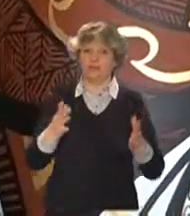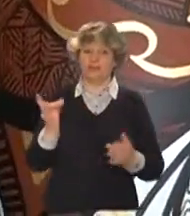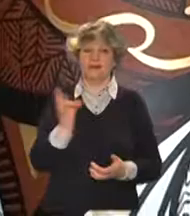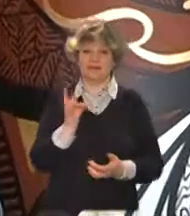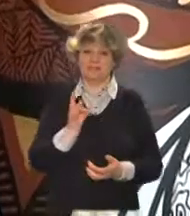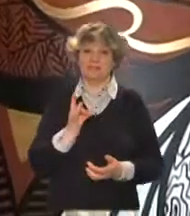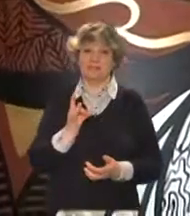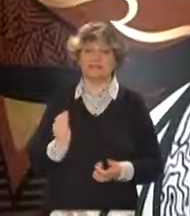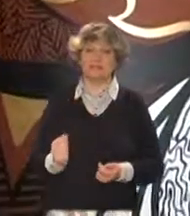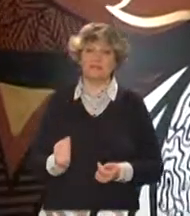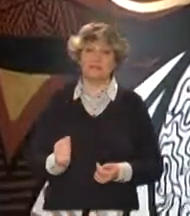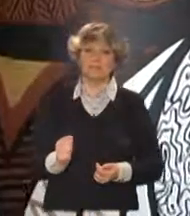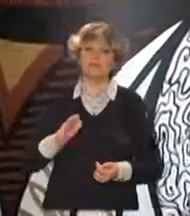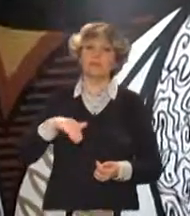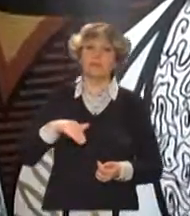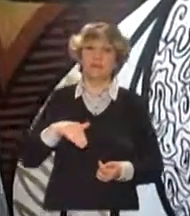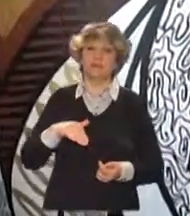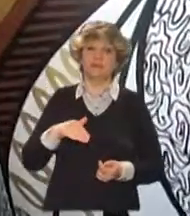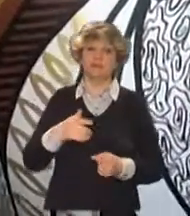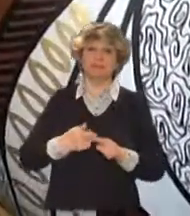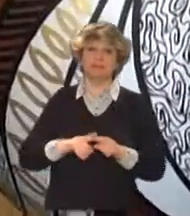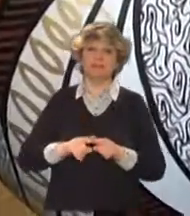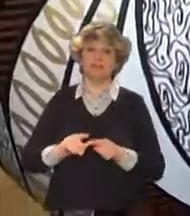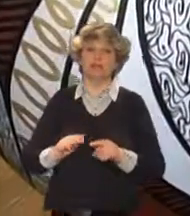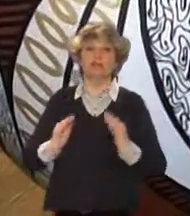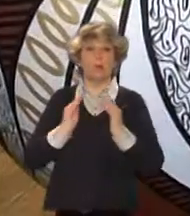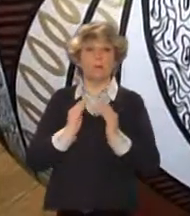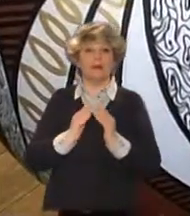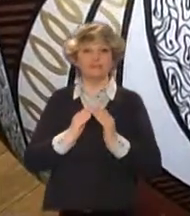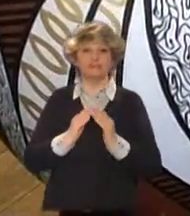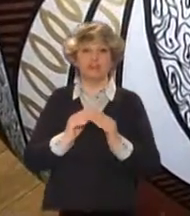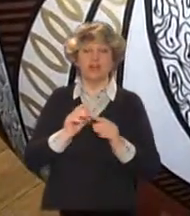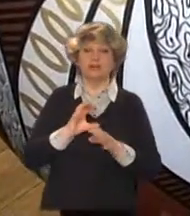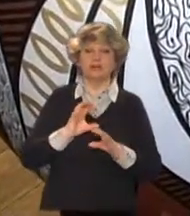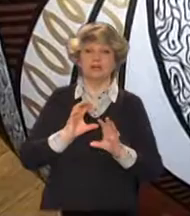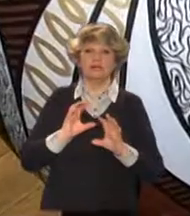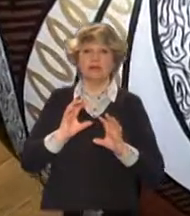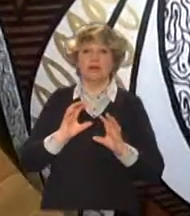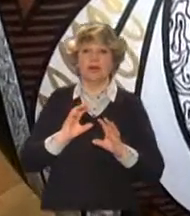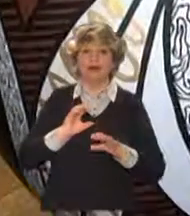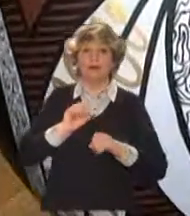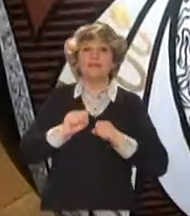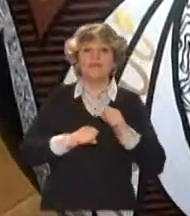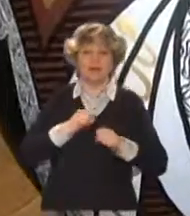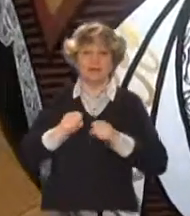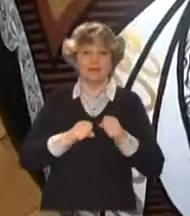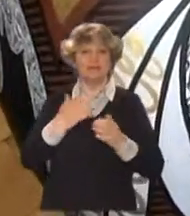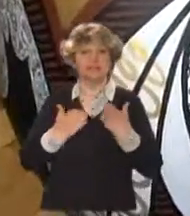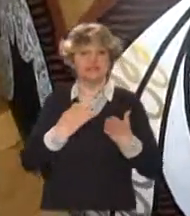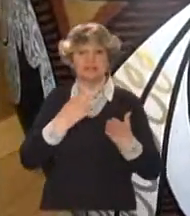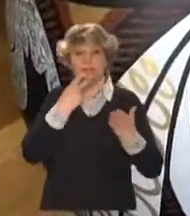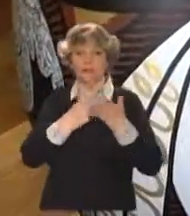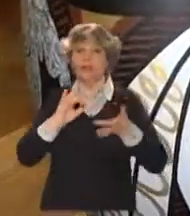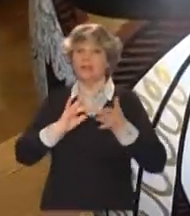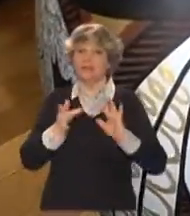проскакує. Потім це домашні тварини. Ну, їх можна, от, якщо набрати в